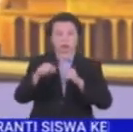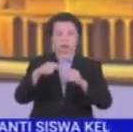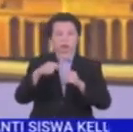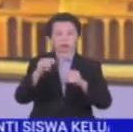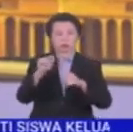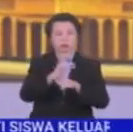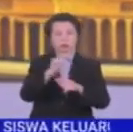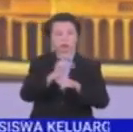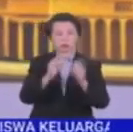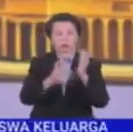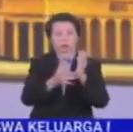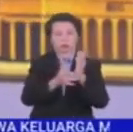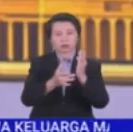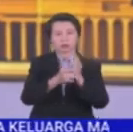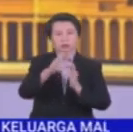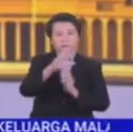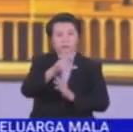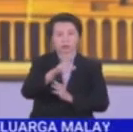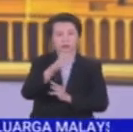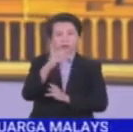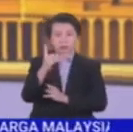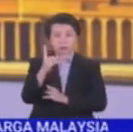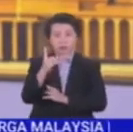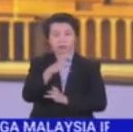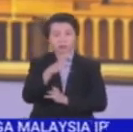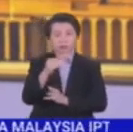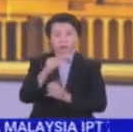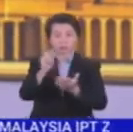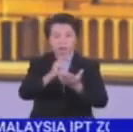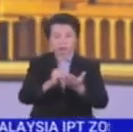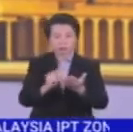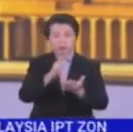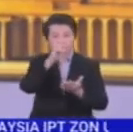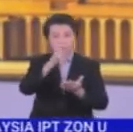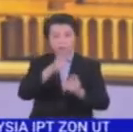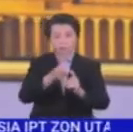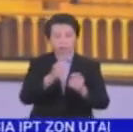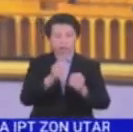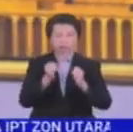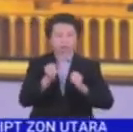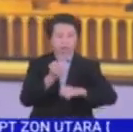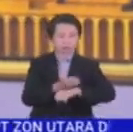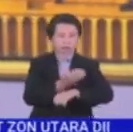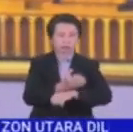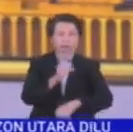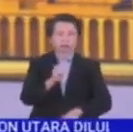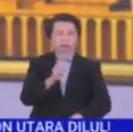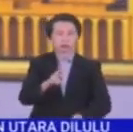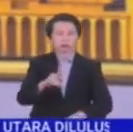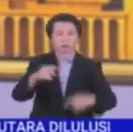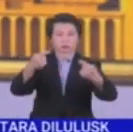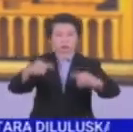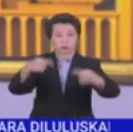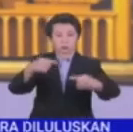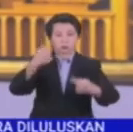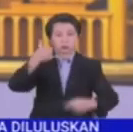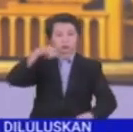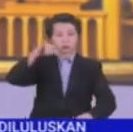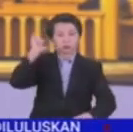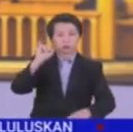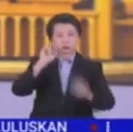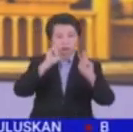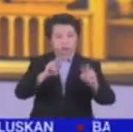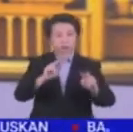teknologi sistem tiga dimensi 3D dan grafik realiti diperkukuhkan Ar pertandingan yang bermula semalam